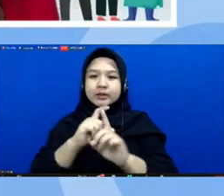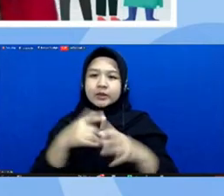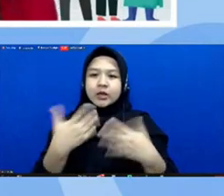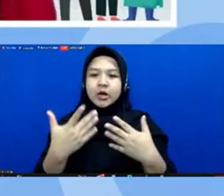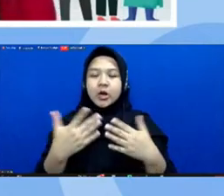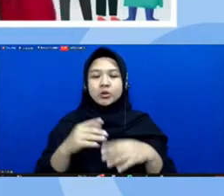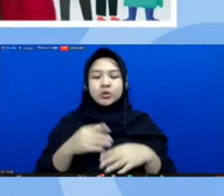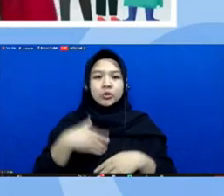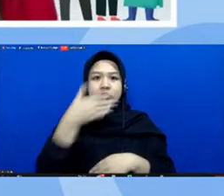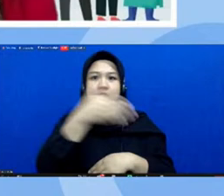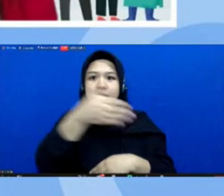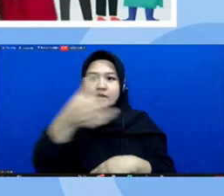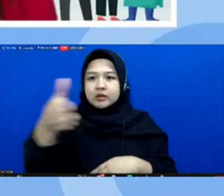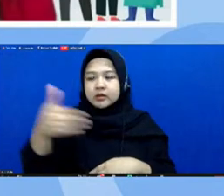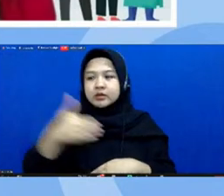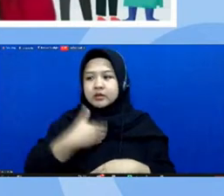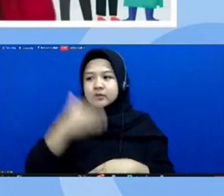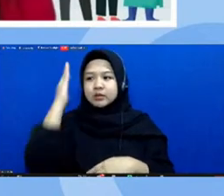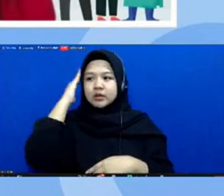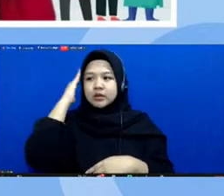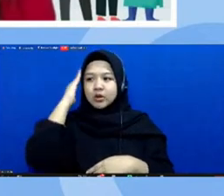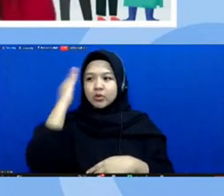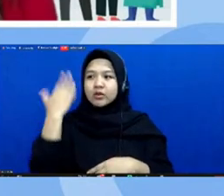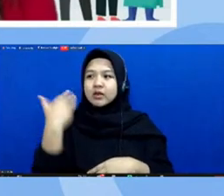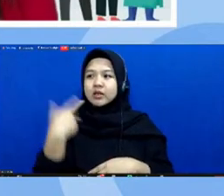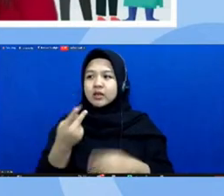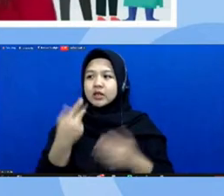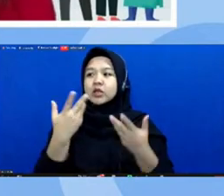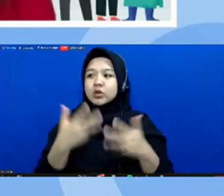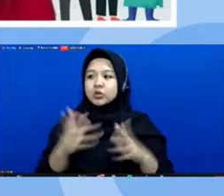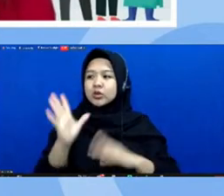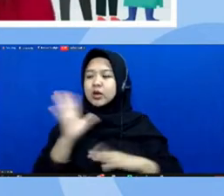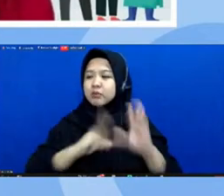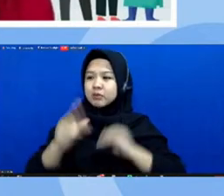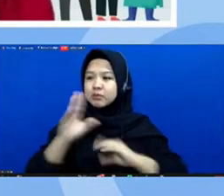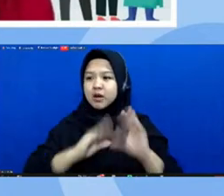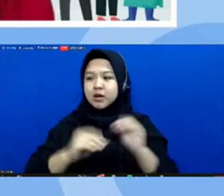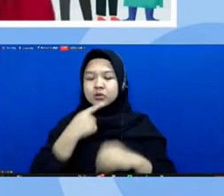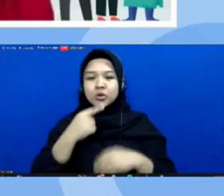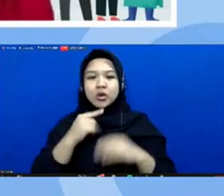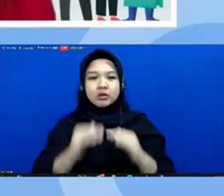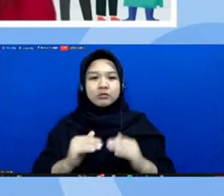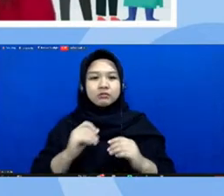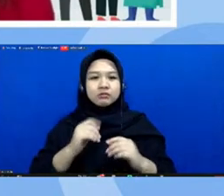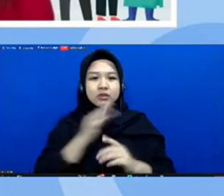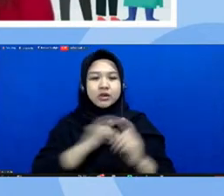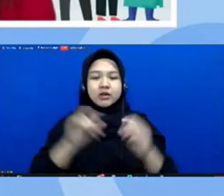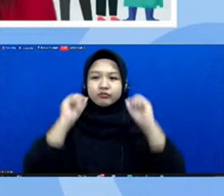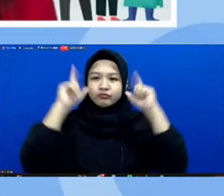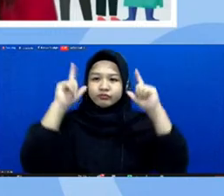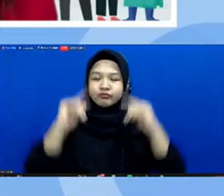sidak-sidak. Nah, saya pengen tahu ini Pak, tadi kita sudah membahas terkait peningkatan kesadaran masyarakat ya,